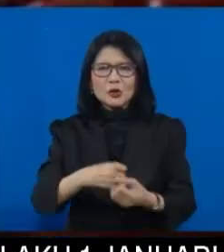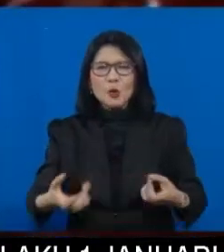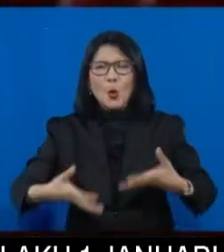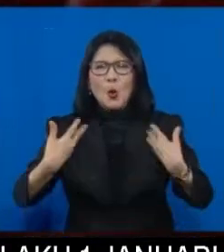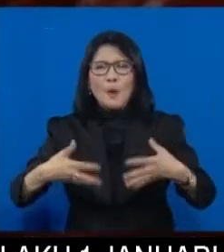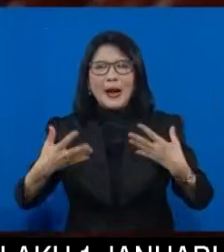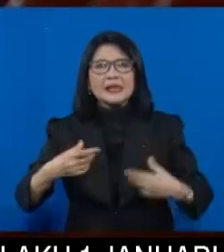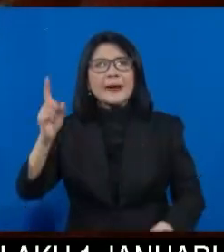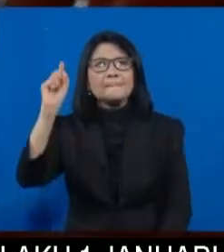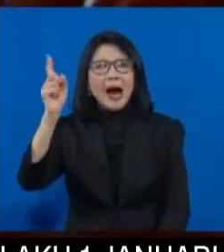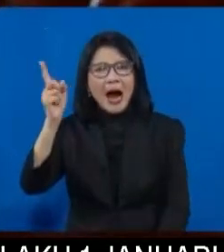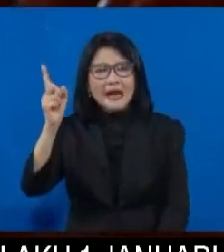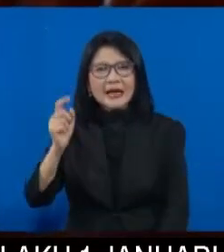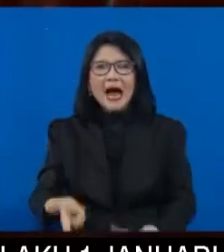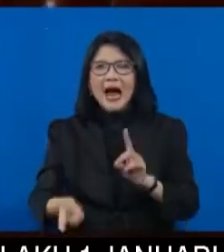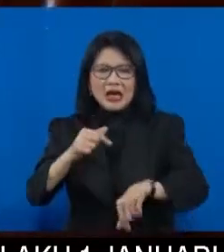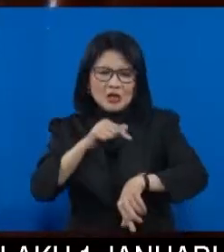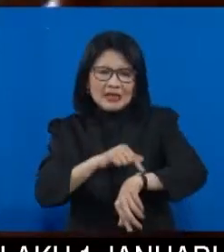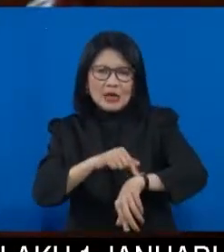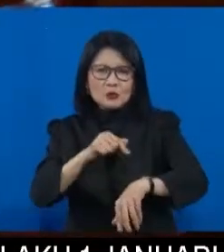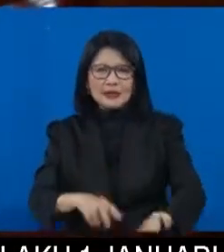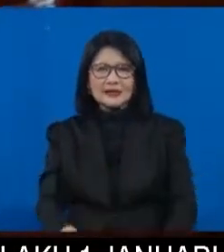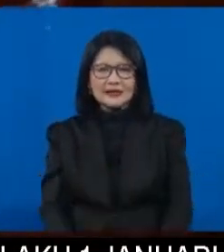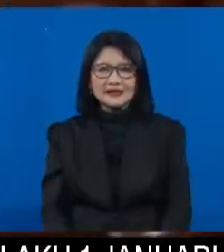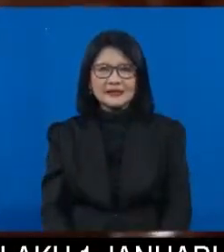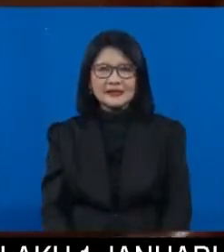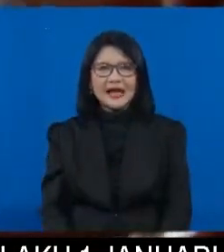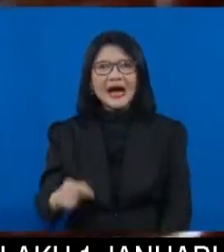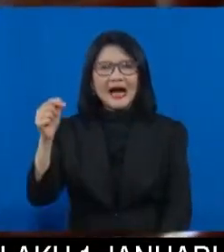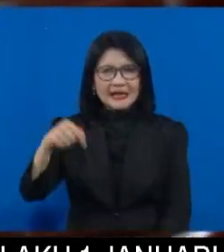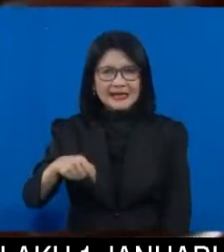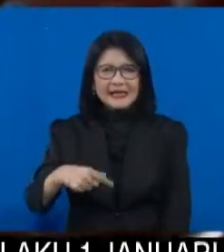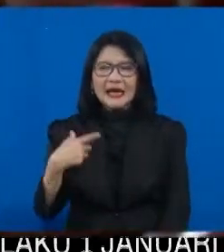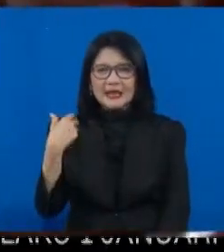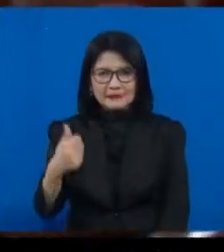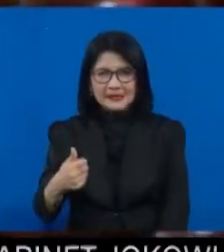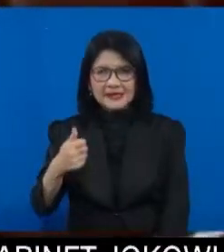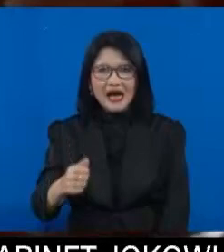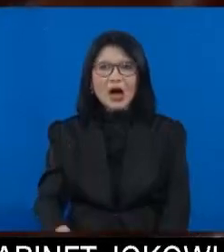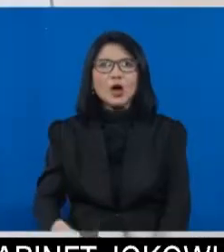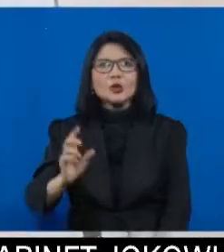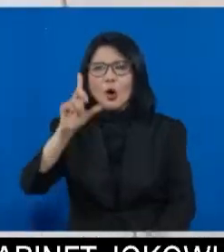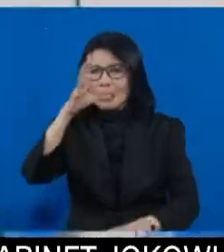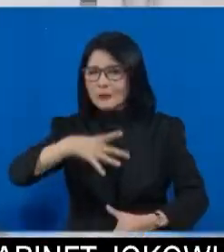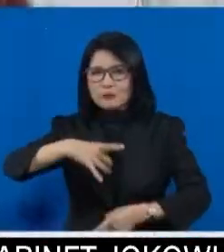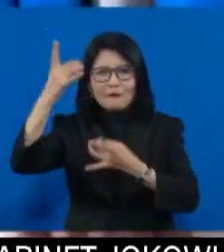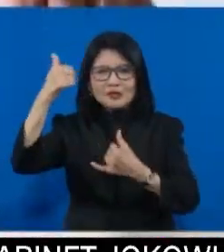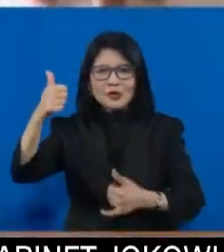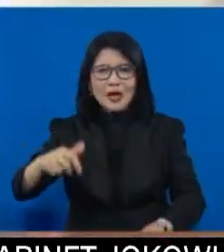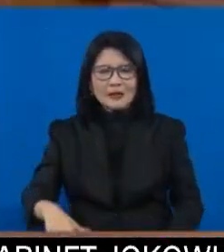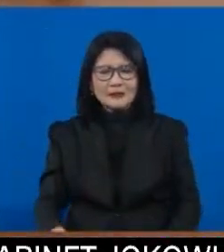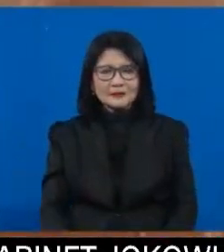dan berbahaya jika mengenai kulit. Maka dari itu, hal ini hanya dapat dilakukan oleh yang sudah profesional ya.